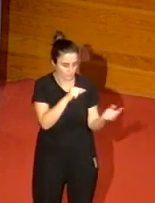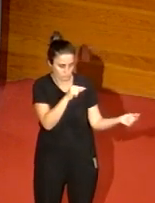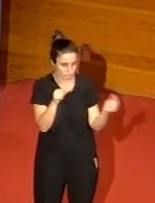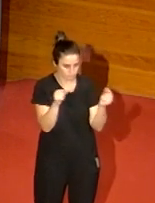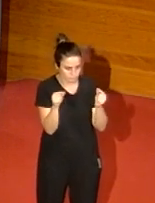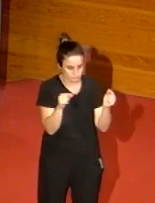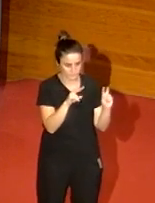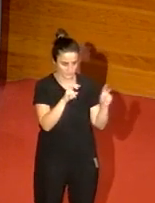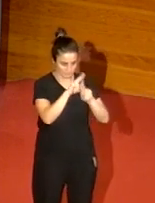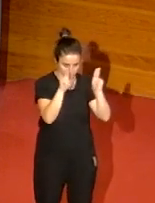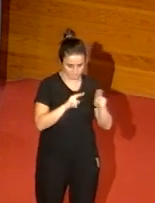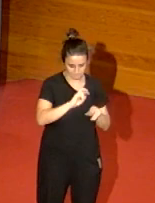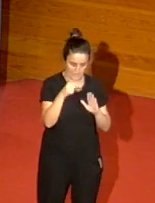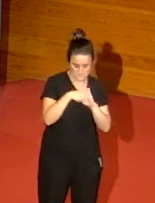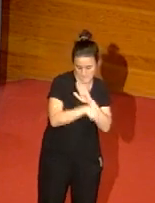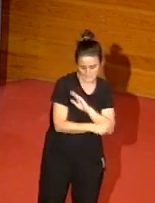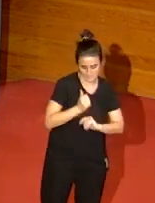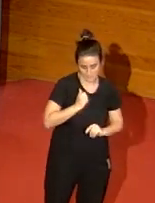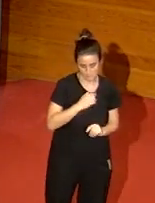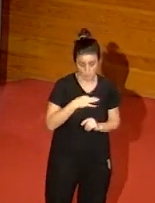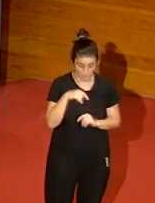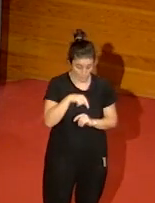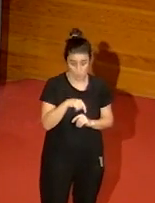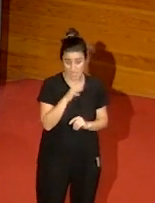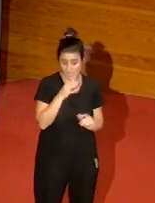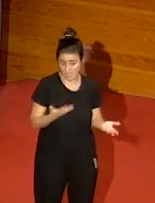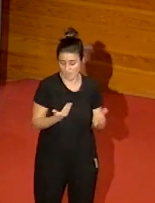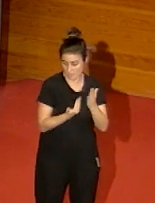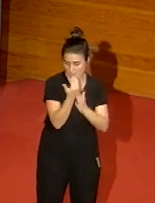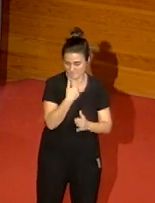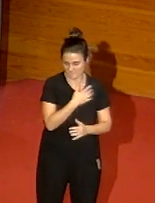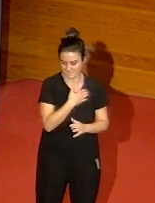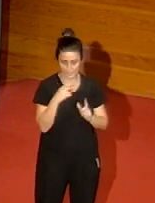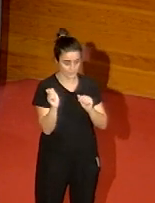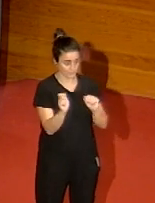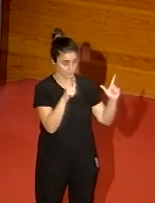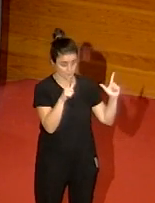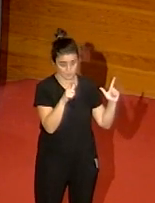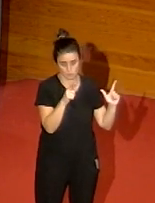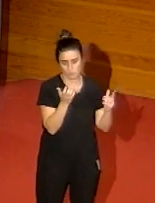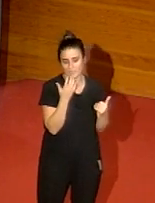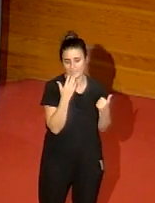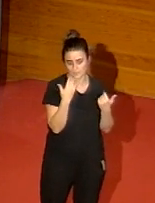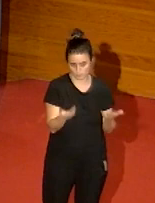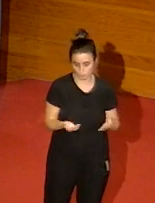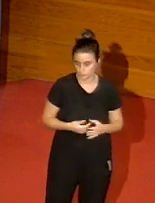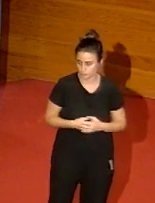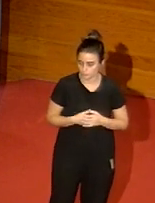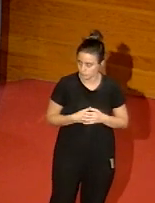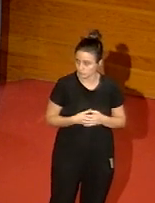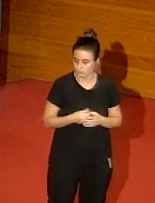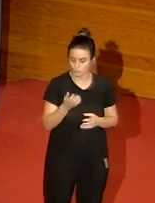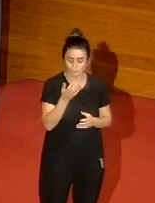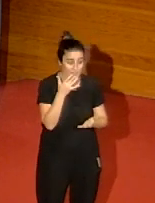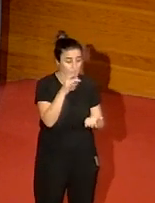bestelakoetan. Baina nik hemen erakutsi nahi dizkizue danak dira adibideak, ez? Ba, nazioarteak